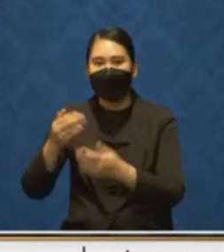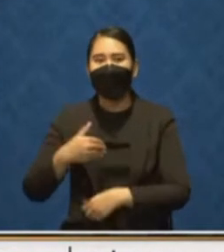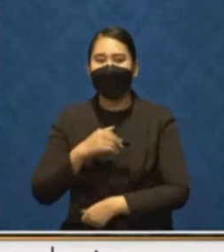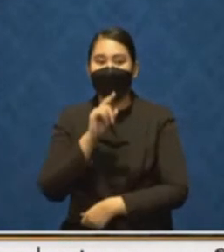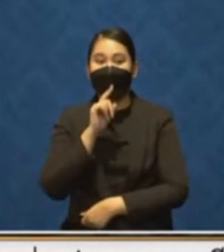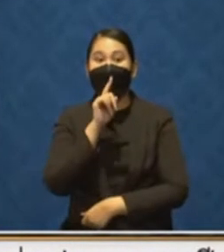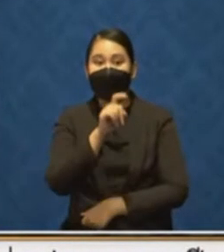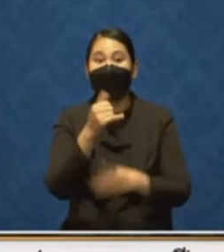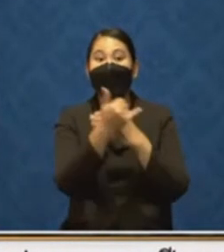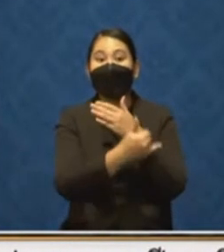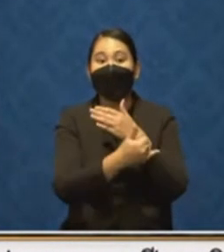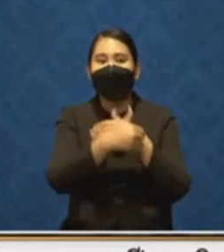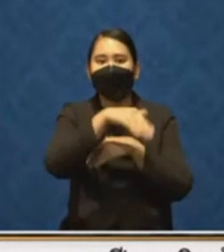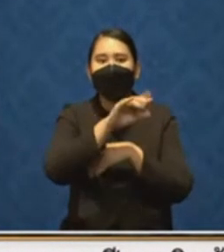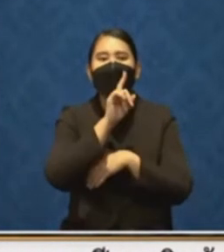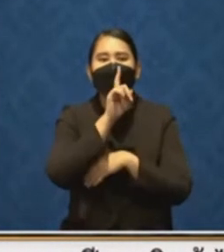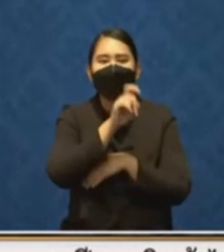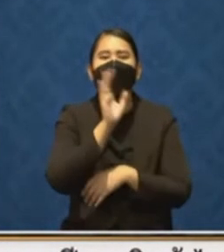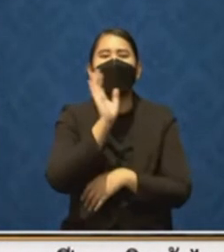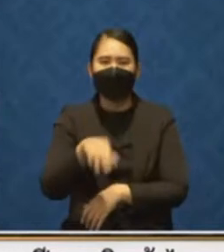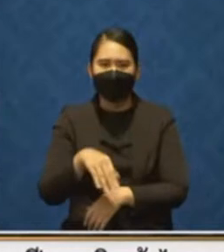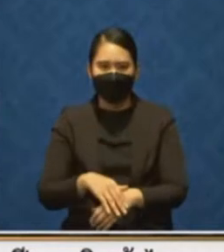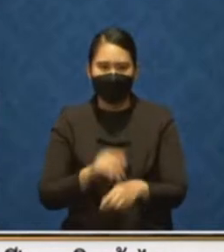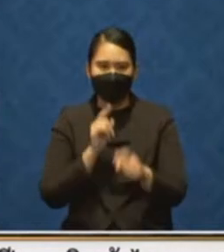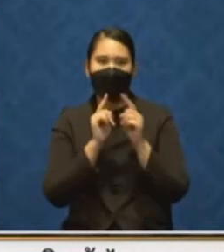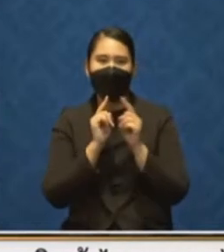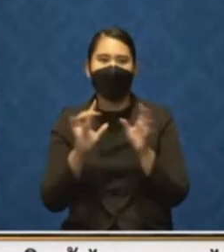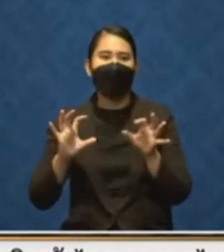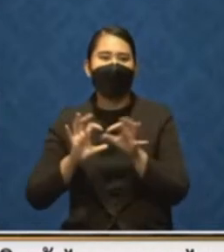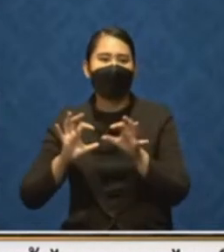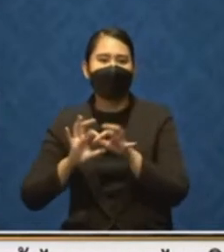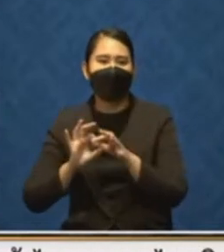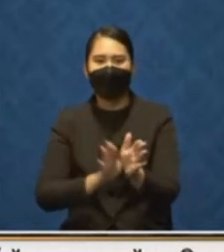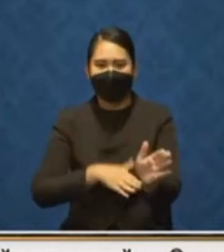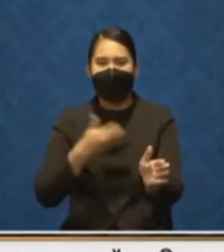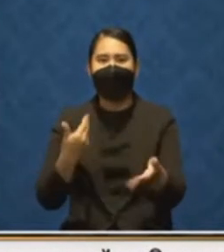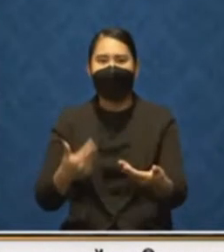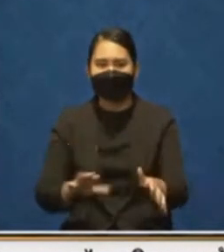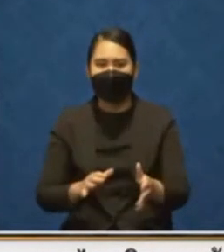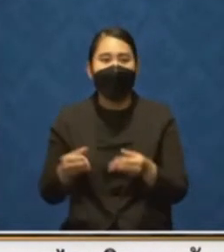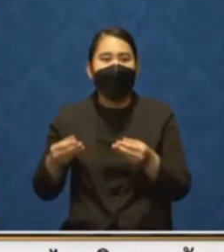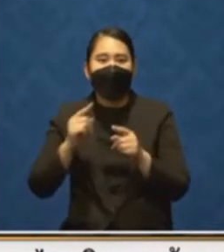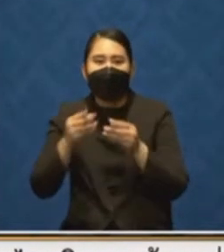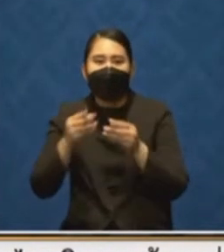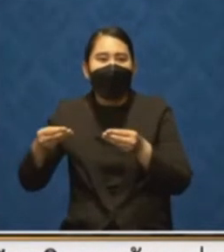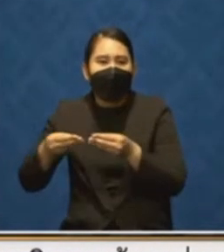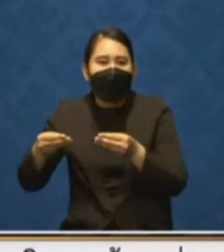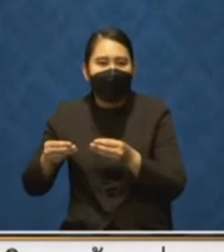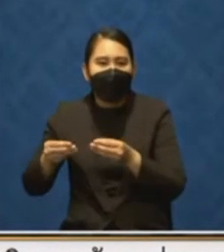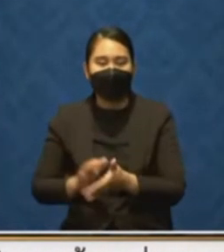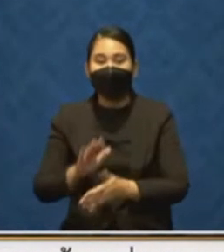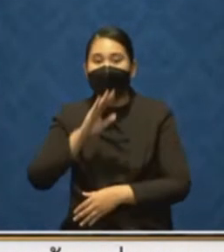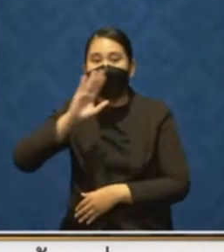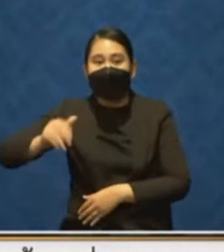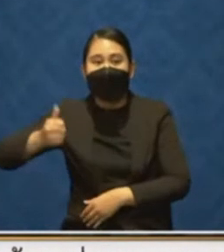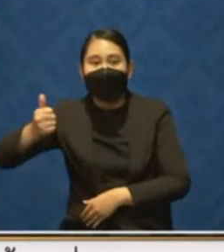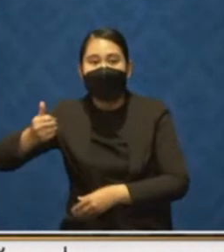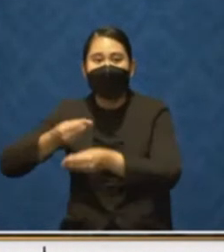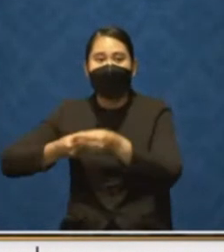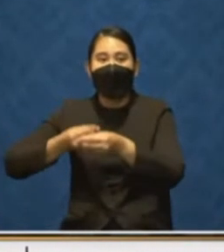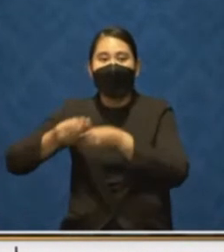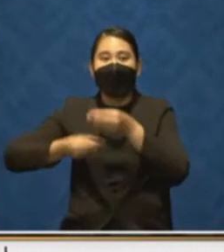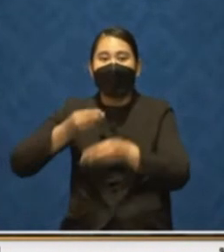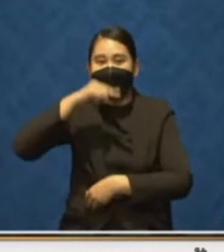จักมักคุ้นเขาบอกว่ามันเดียวกันมานานแล้วมันล่อแล่ล่อแล่ถ้ามันดีมันจะมาขายอะไรคนไทยป่ะโธ่เอ๊ยอยู่ในยุโรป